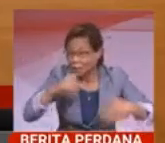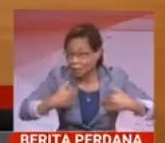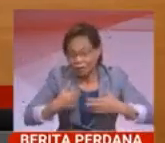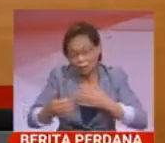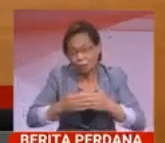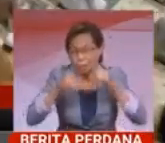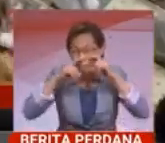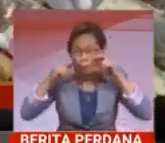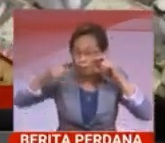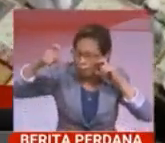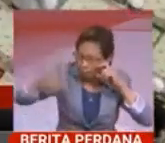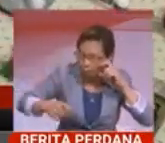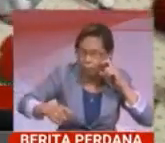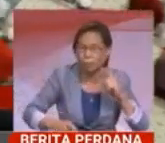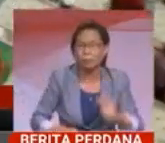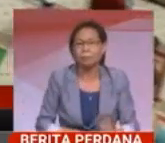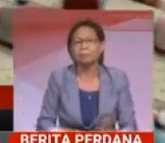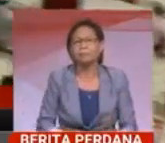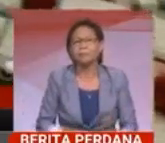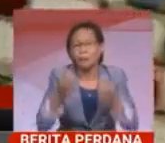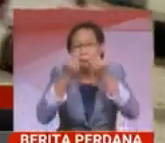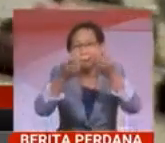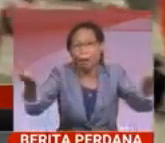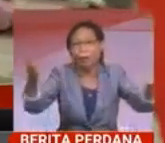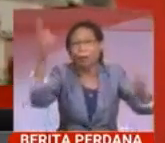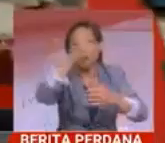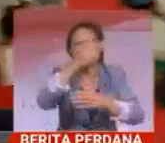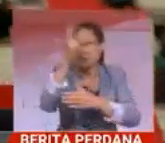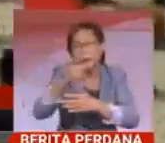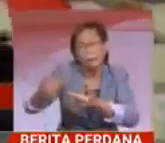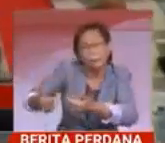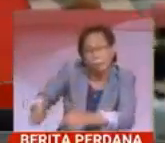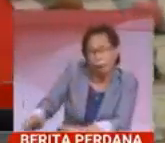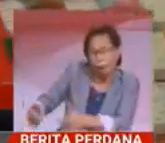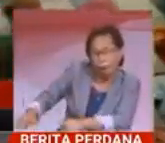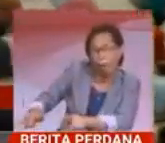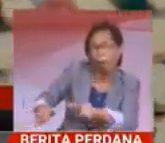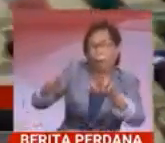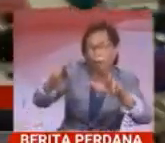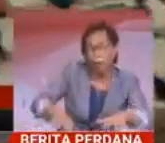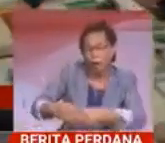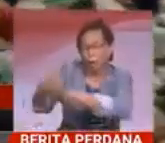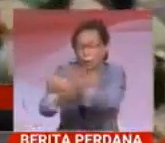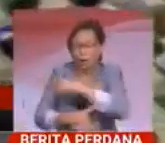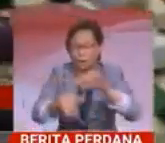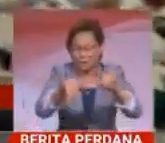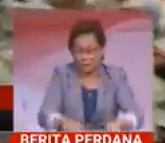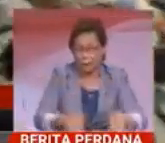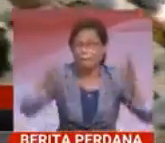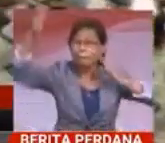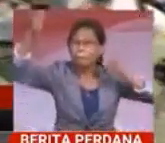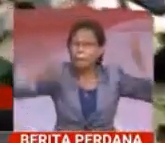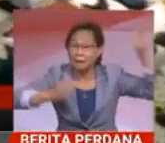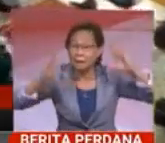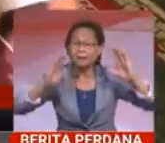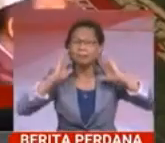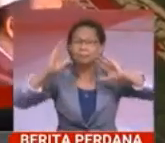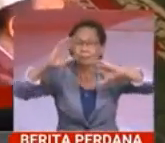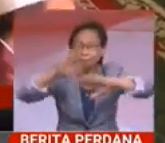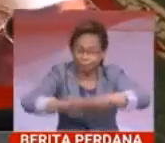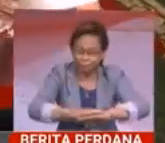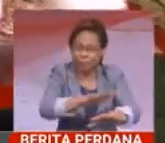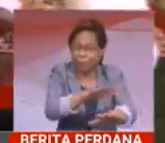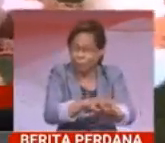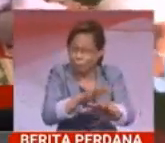dalam perkembangan berkaitan beliau memaklumkan kerajaan membenarkan warga asing yang tinggal di negara ini menunaikan